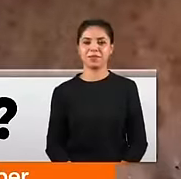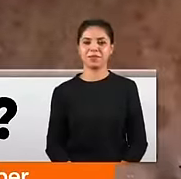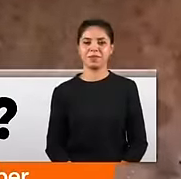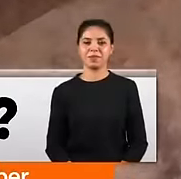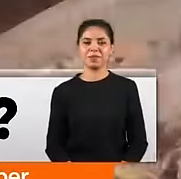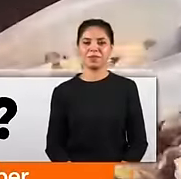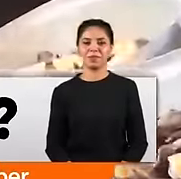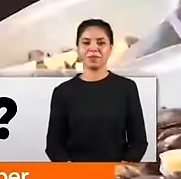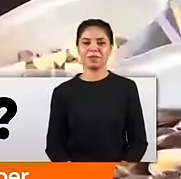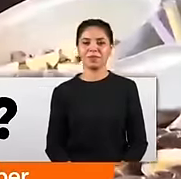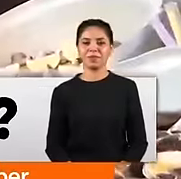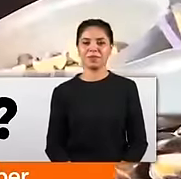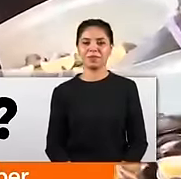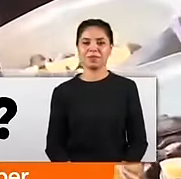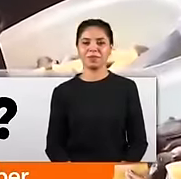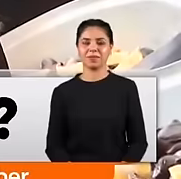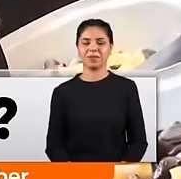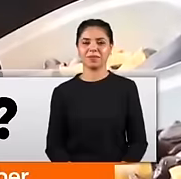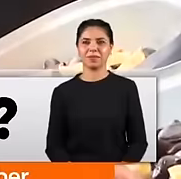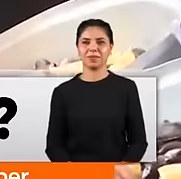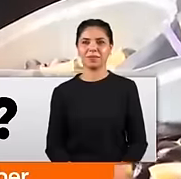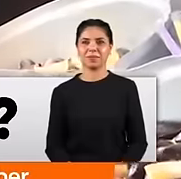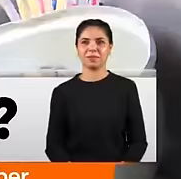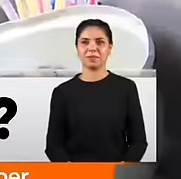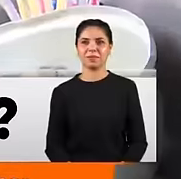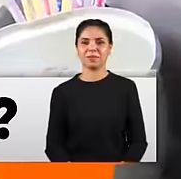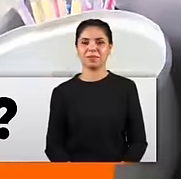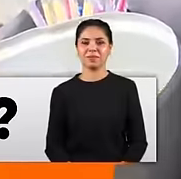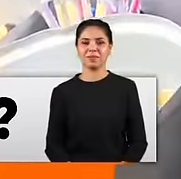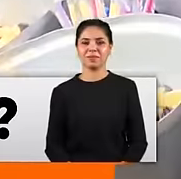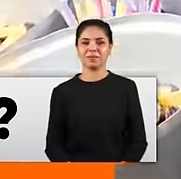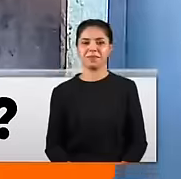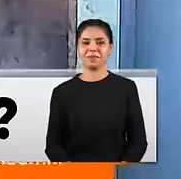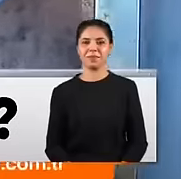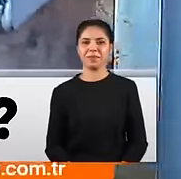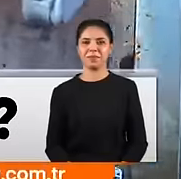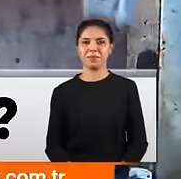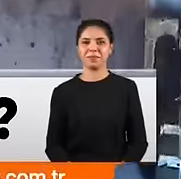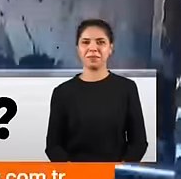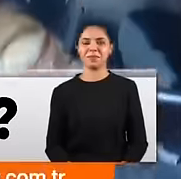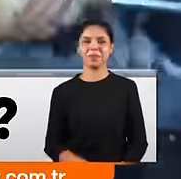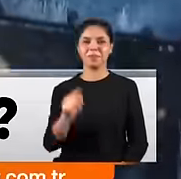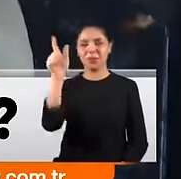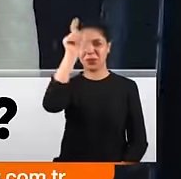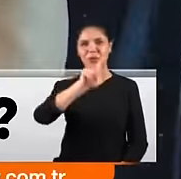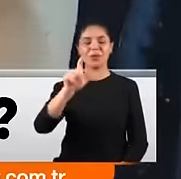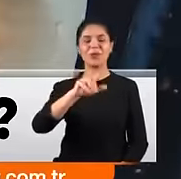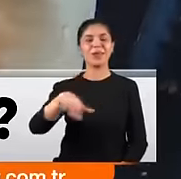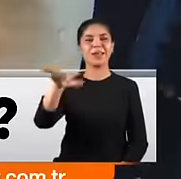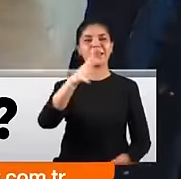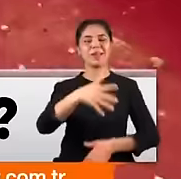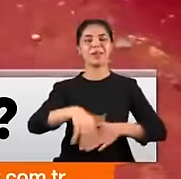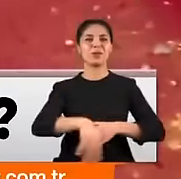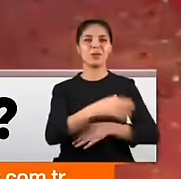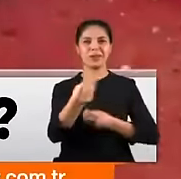caciki oldu. Bir iki eki koyuyorlar. Ondan sonra bizden gidiyor her şey. Et, hamur bizim işimiz. Peki Türkiye'deki sokak lezzetlerinin başında